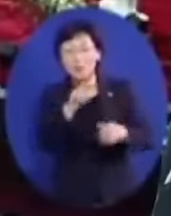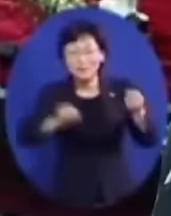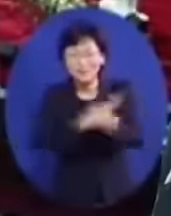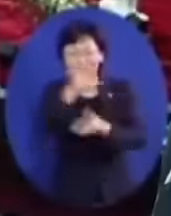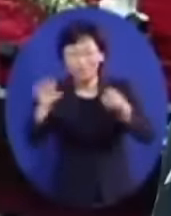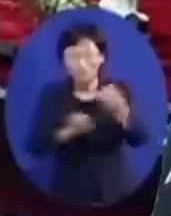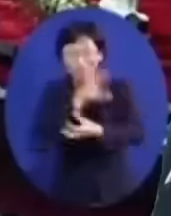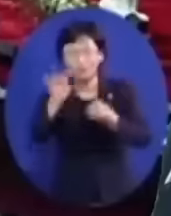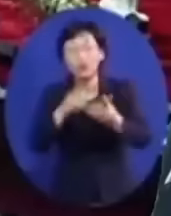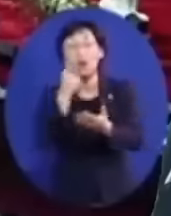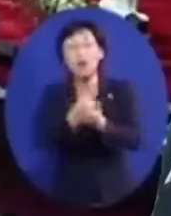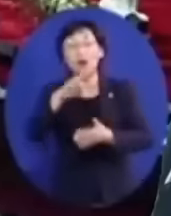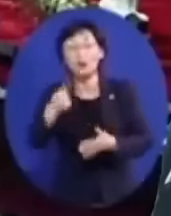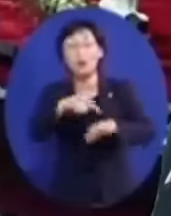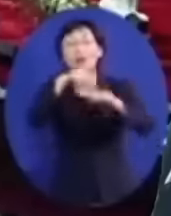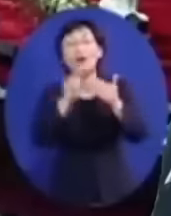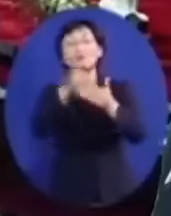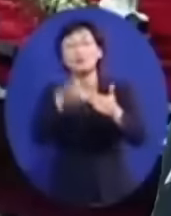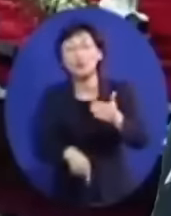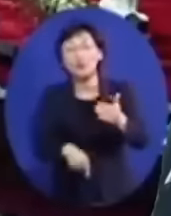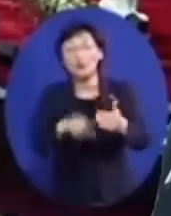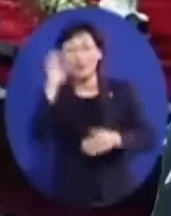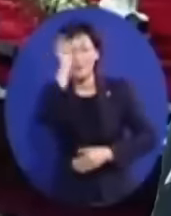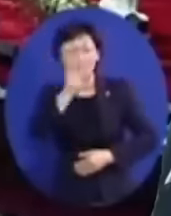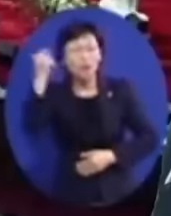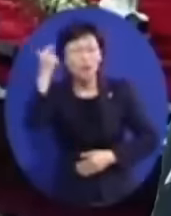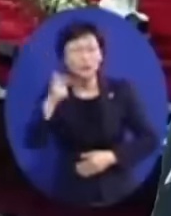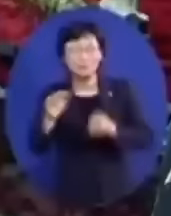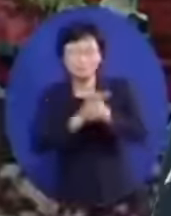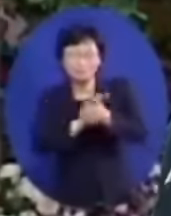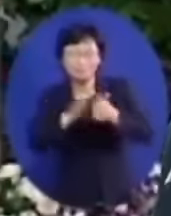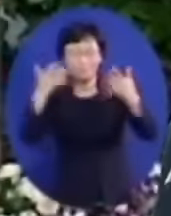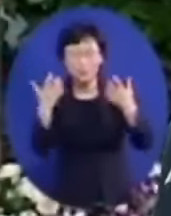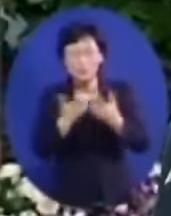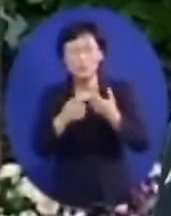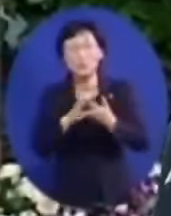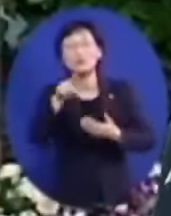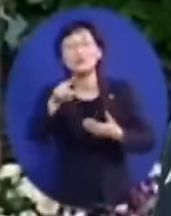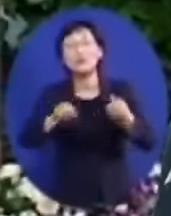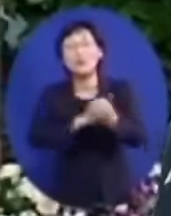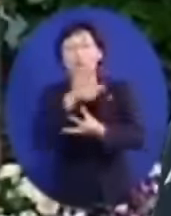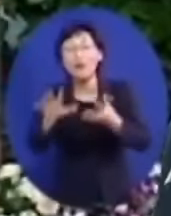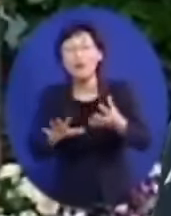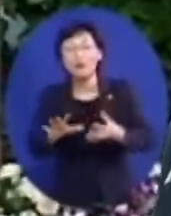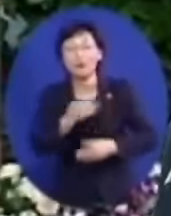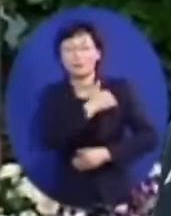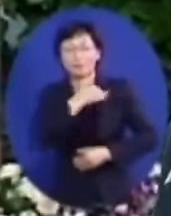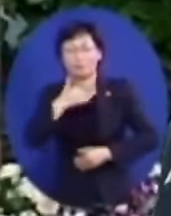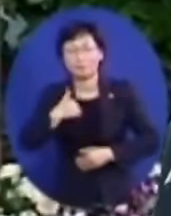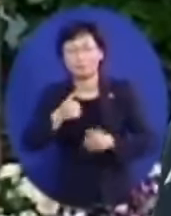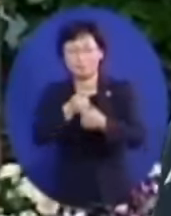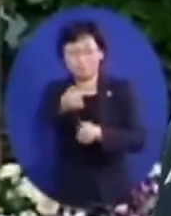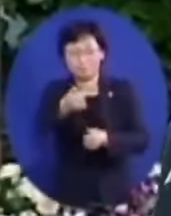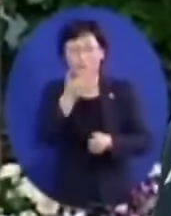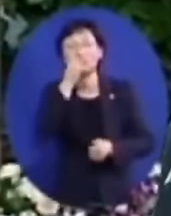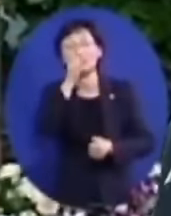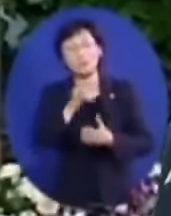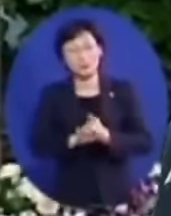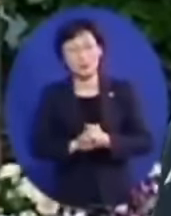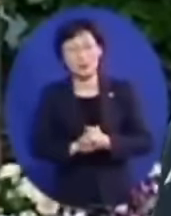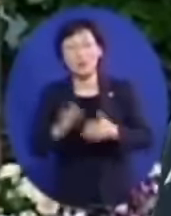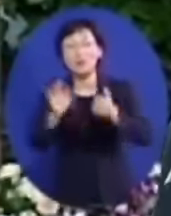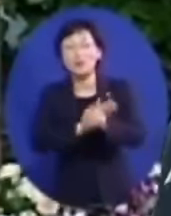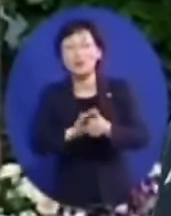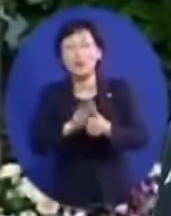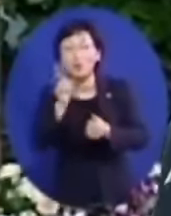풍파가 불어와도 가슴 속에 성령님의 위로가 넘치면 그 환난을 거뜬히 이길 수가 있습니다.